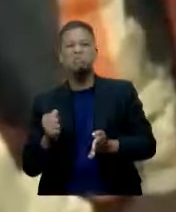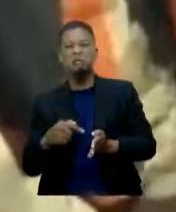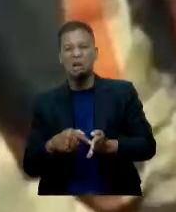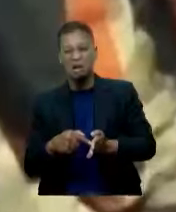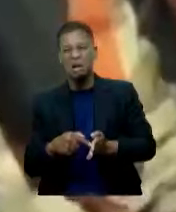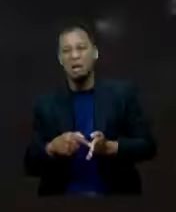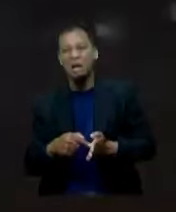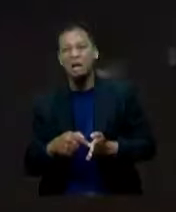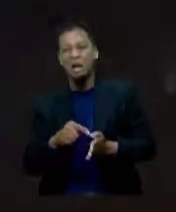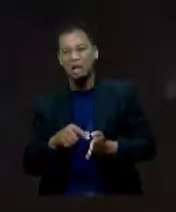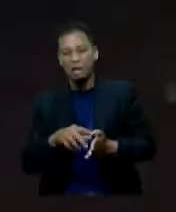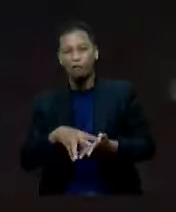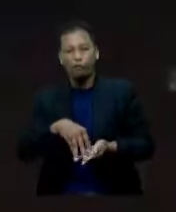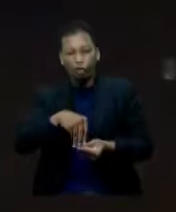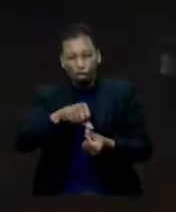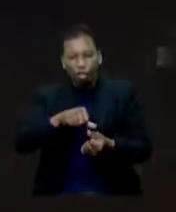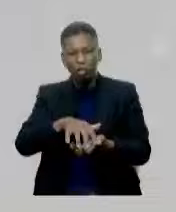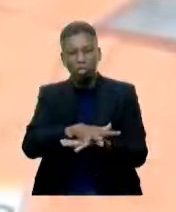longsor berlangsung hingga malam hari.